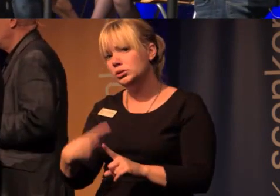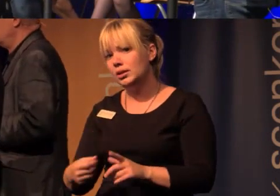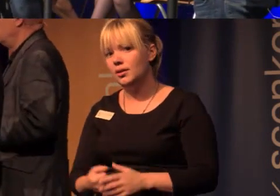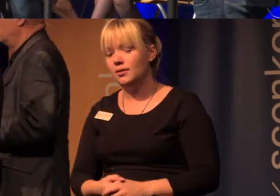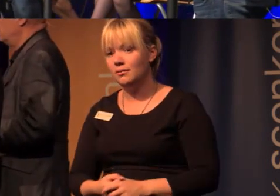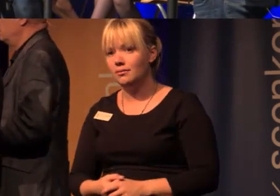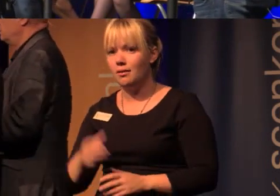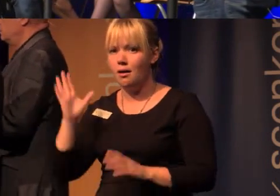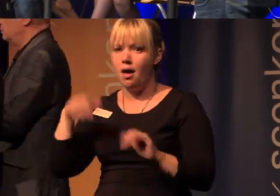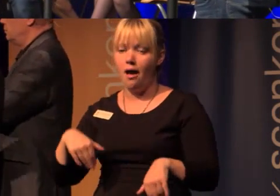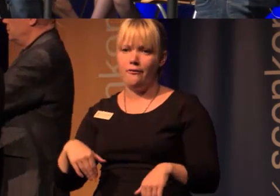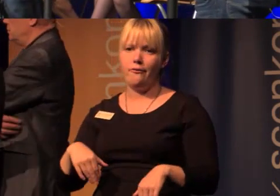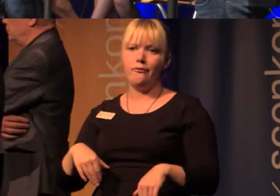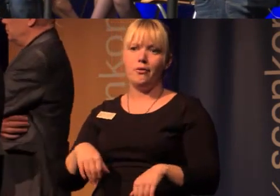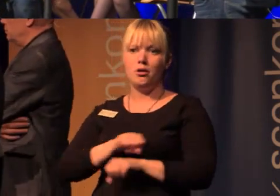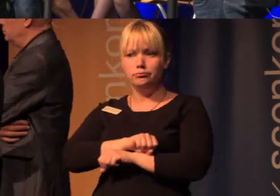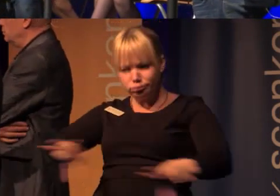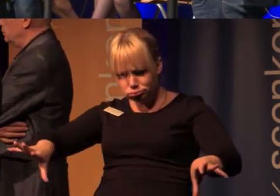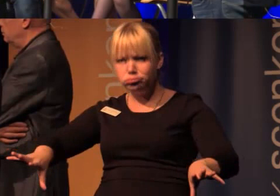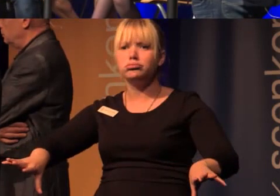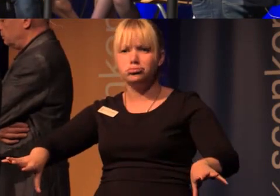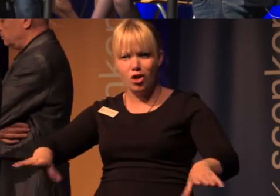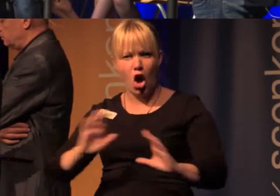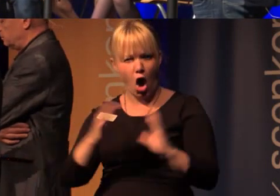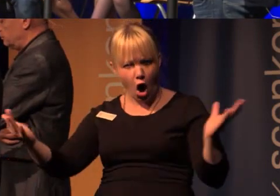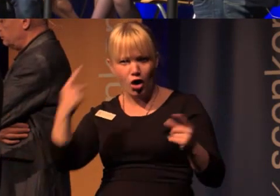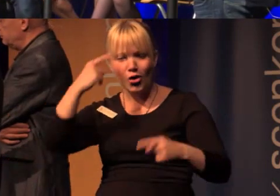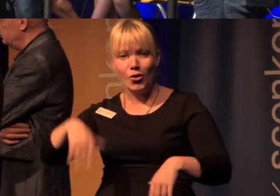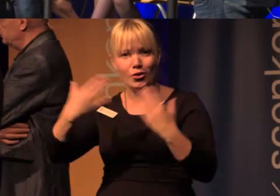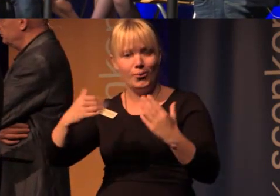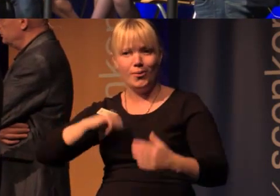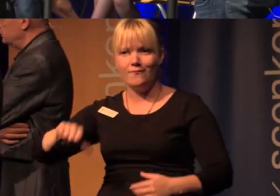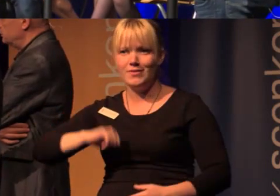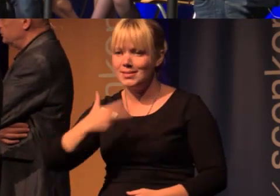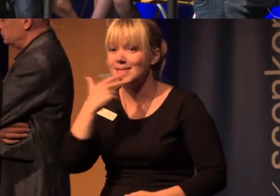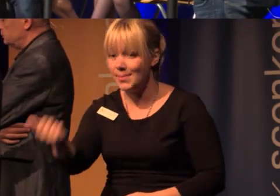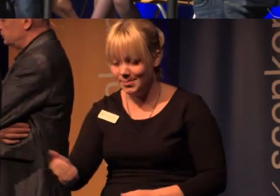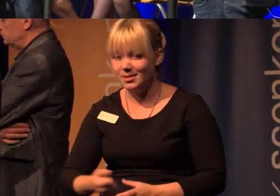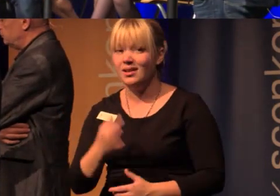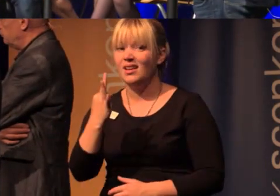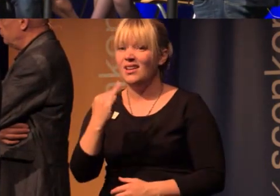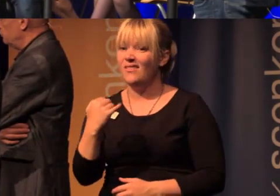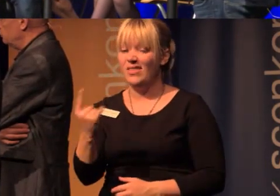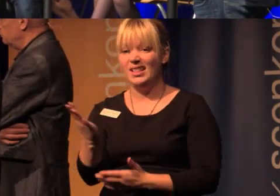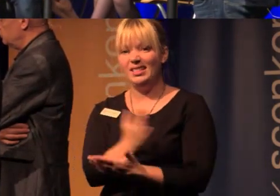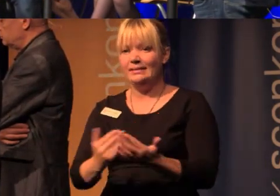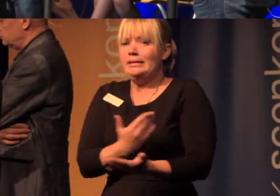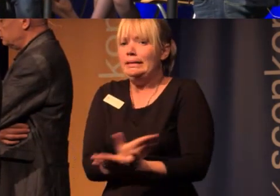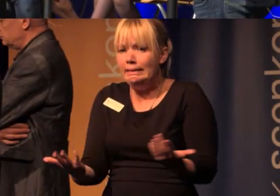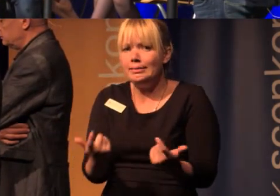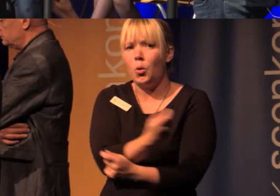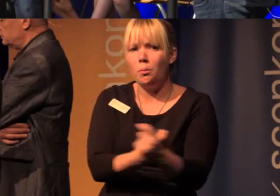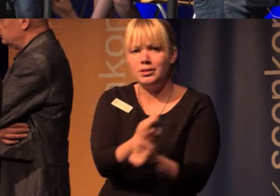en explosion i kulturanvändning och också i kulturutövande. Så vi tycker absolut att fildelning för icke-kommersiellt bruk, det ska